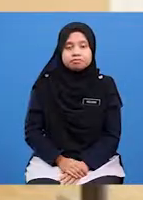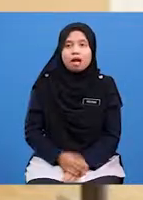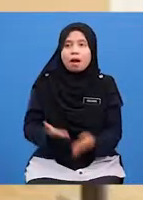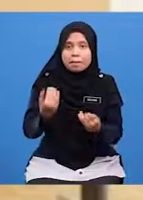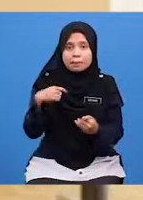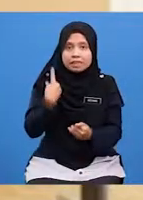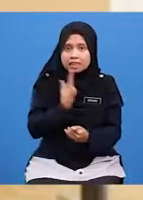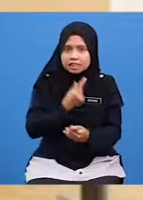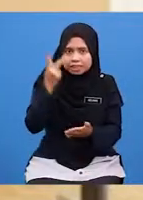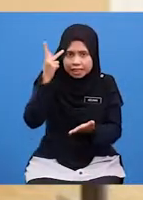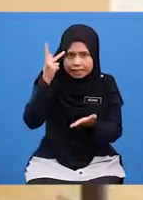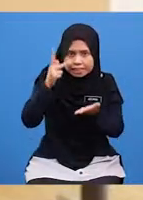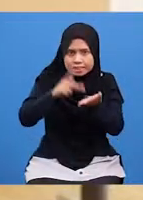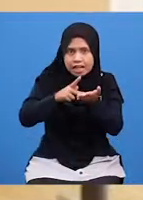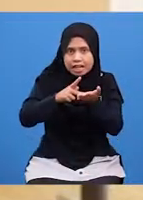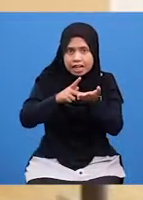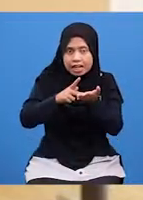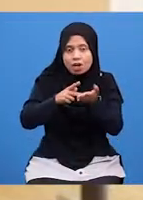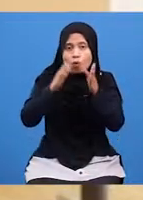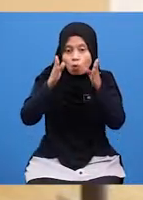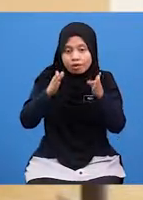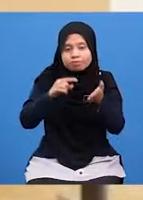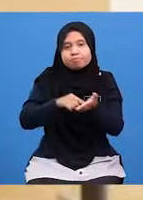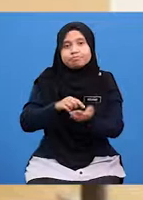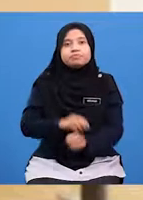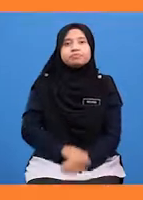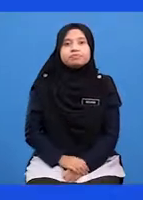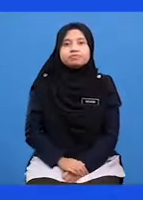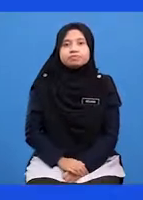Mari kita kenali insan istimewa ini.